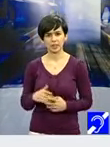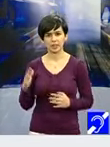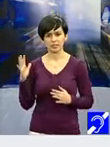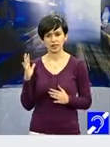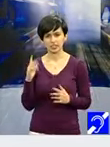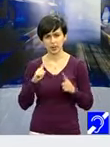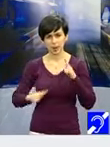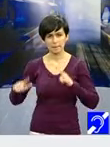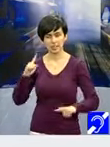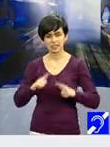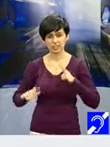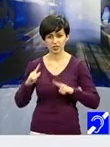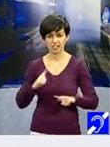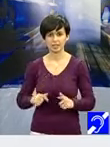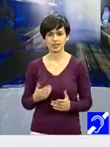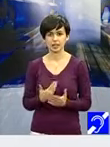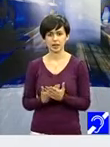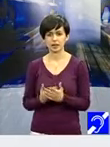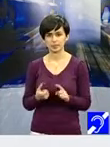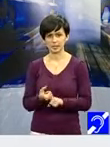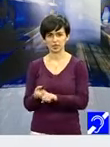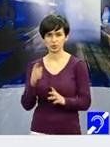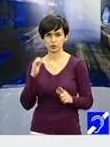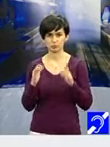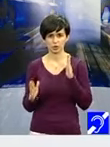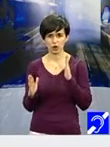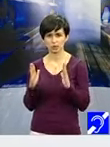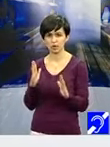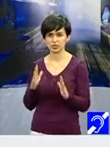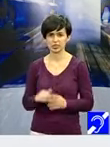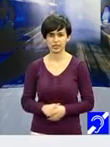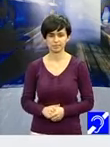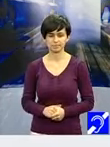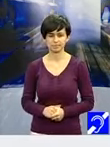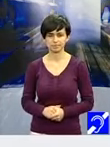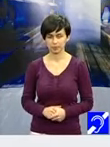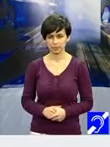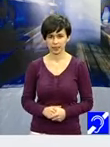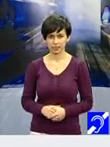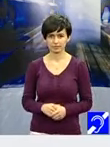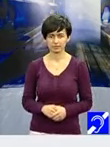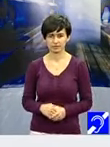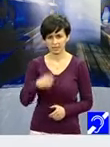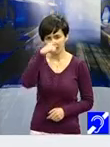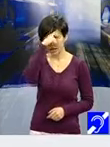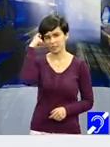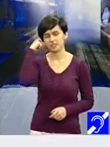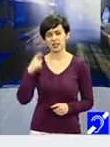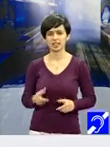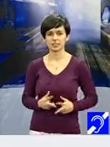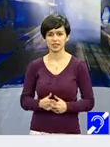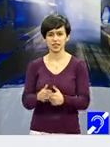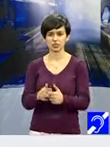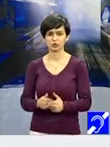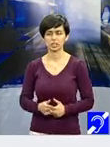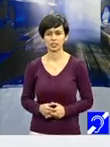echipei noastre în august. Pe care l-am avut și în august. Reportaj. Da, da. În vară. El ne-a ajutat foarte mult la partea de